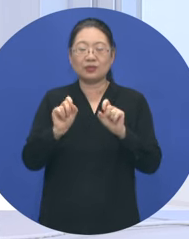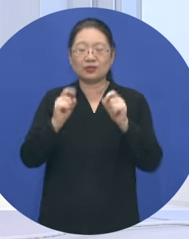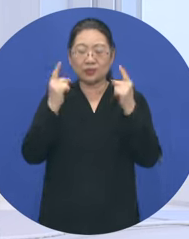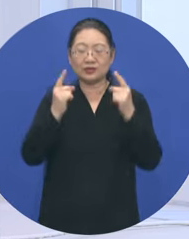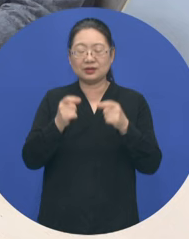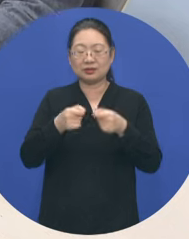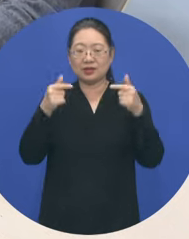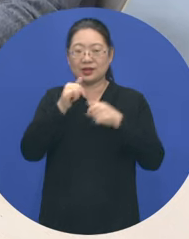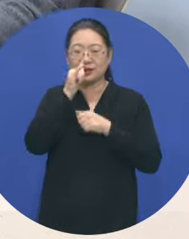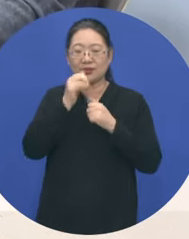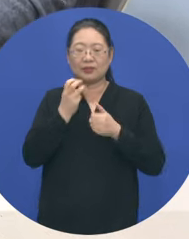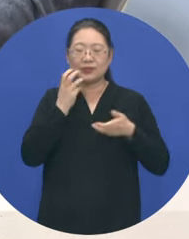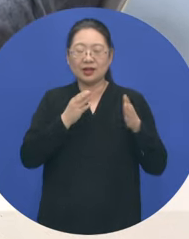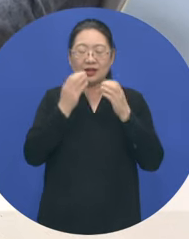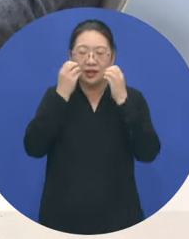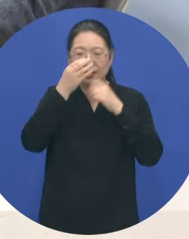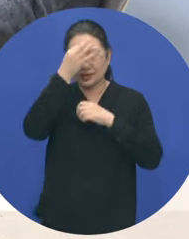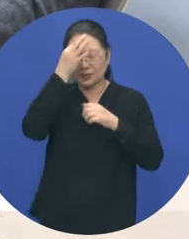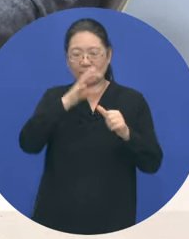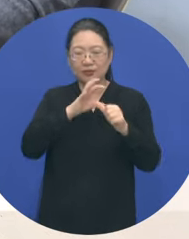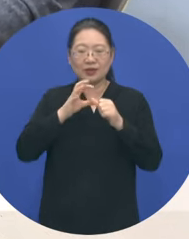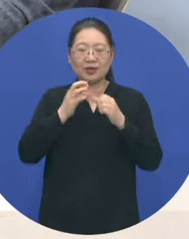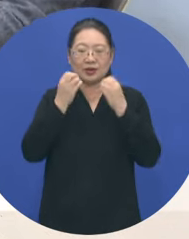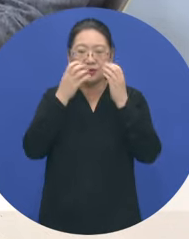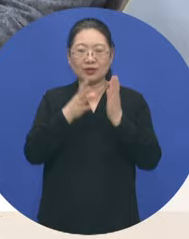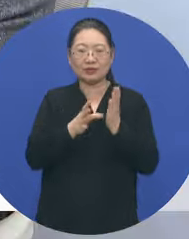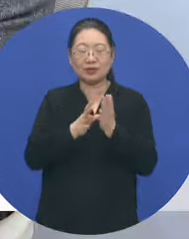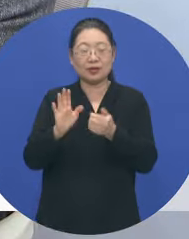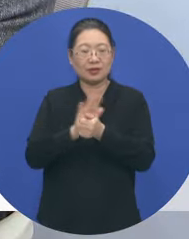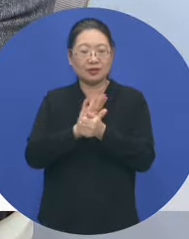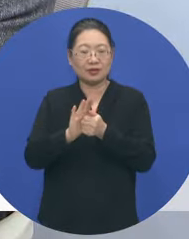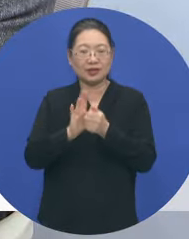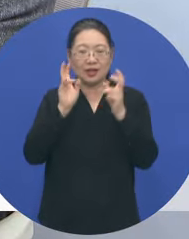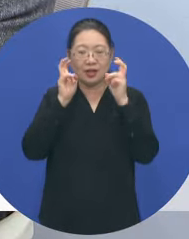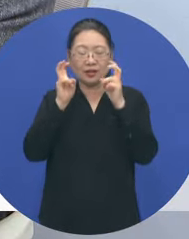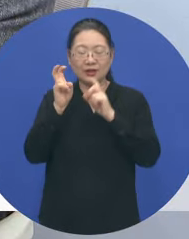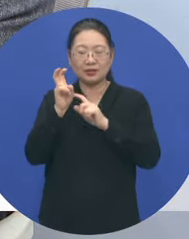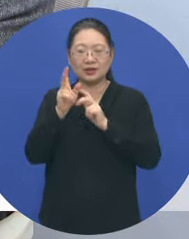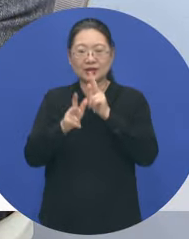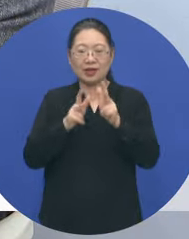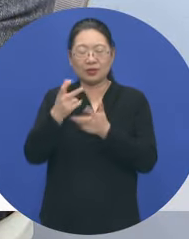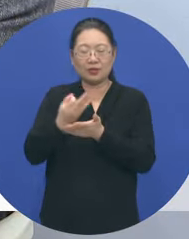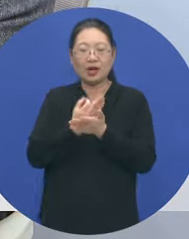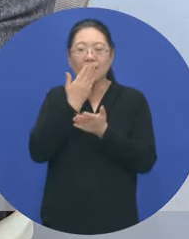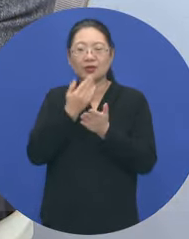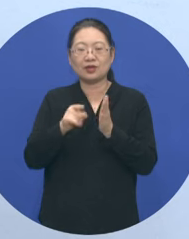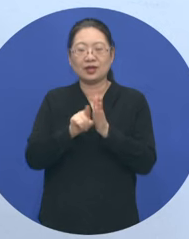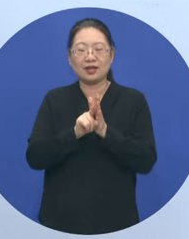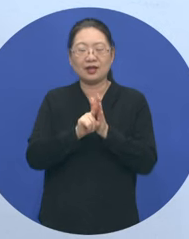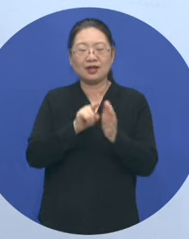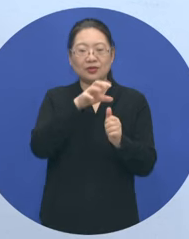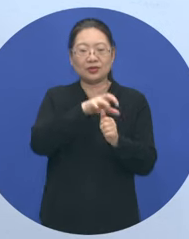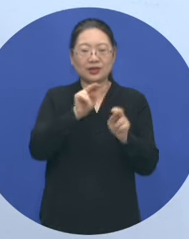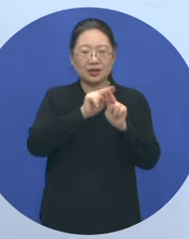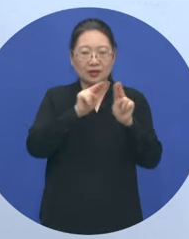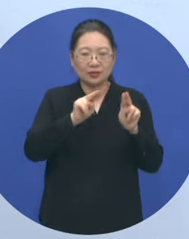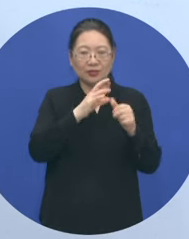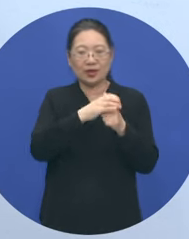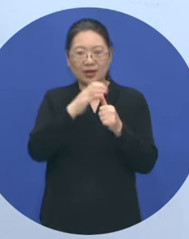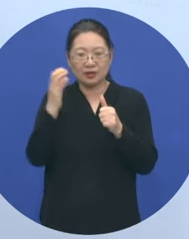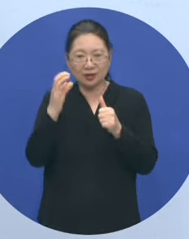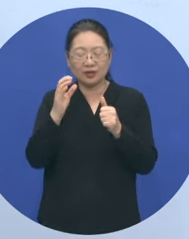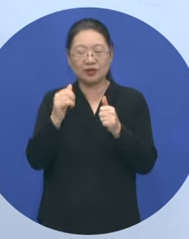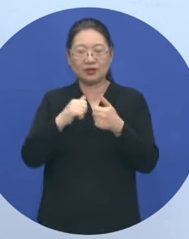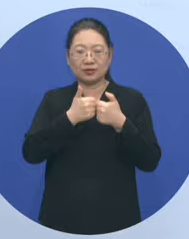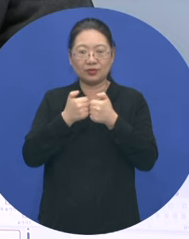같이 붙을 수 있습니다. 이제 경기도는 신기술을 활용한 새로운 제품과 서비스를 업체들이 사업할 수 있도록 규제 샌드박스 컨설팅을 지원하고